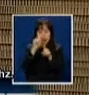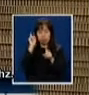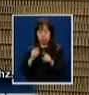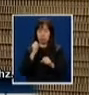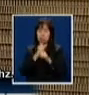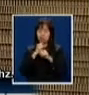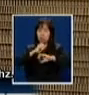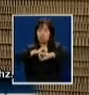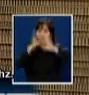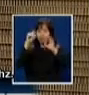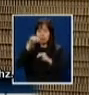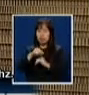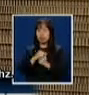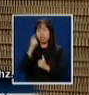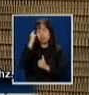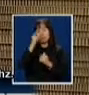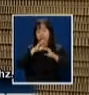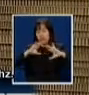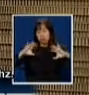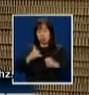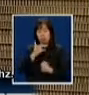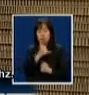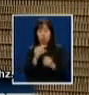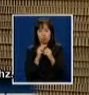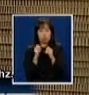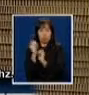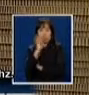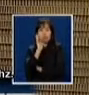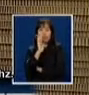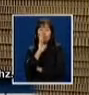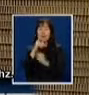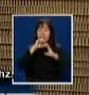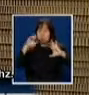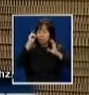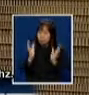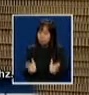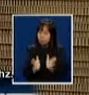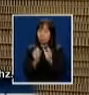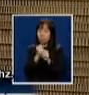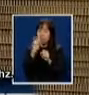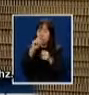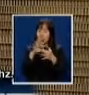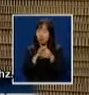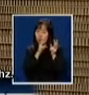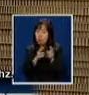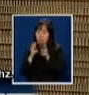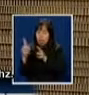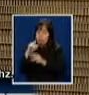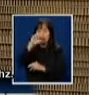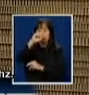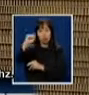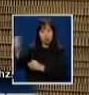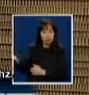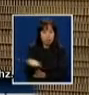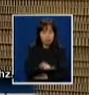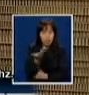เข้มแข็งขึ้นนะครับแน่นอนรัฐบาลก็คงไม่เข้าไปทำหน้าที่นี่เองนะก็คงต้องอาศัยคนกายอย่างเช่นศ.หรือ